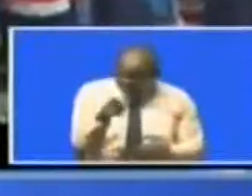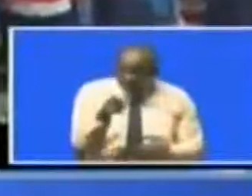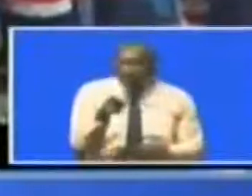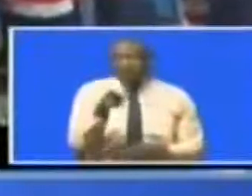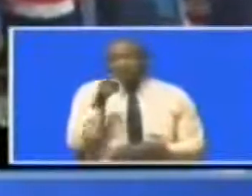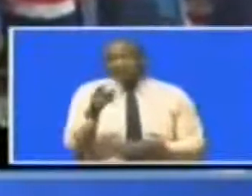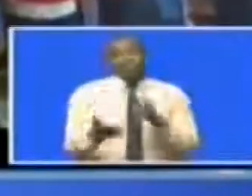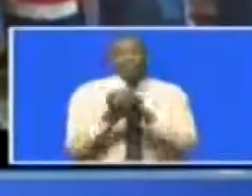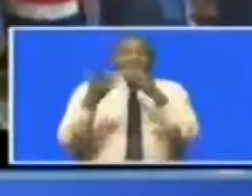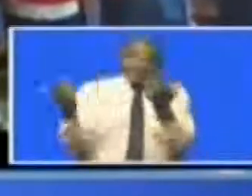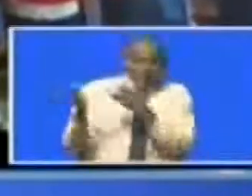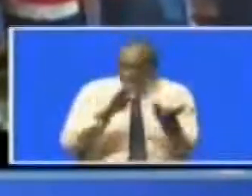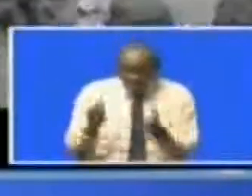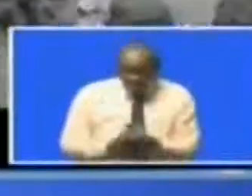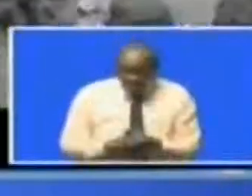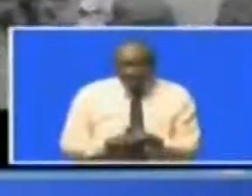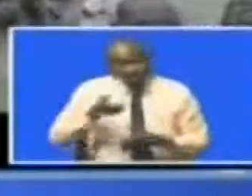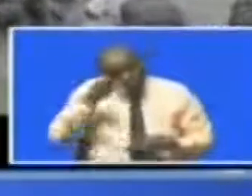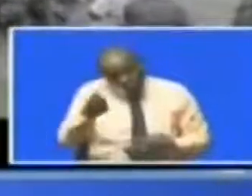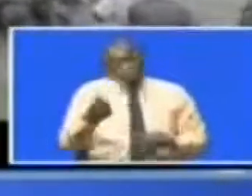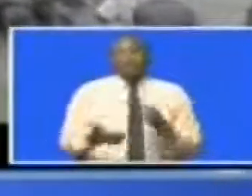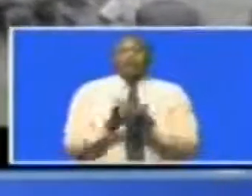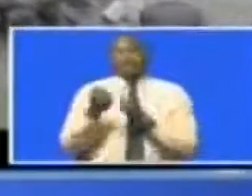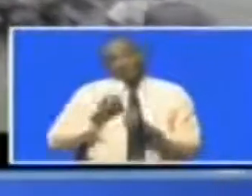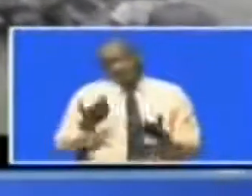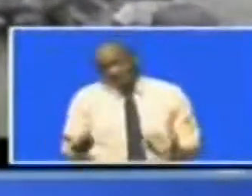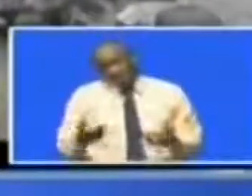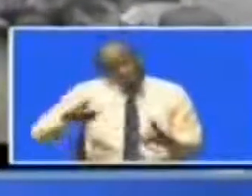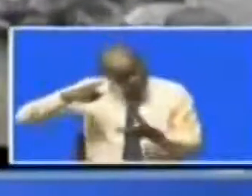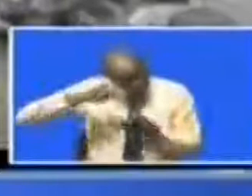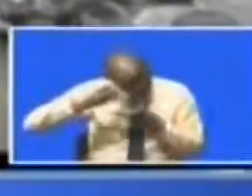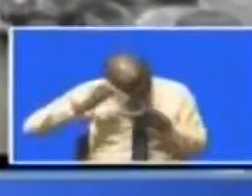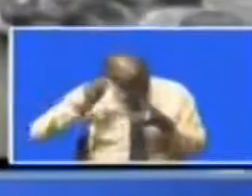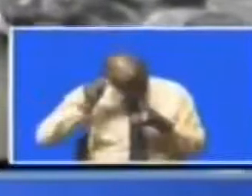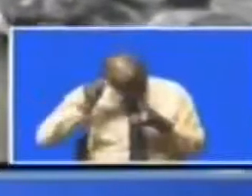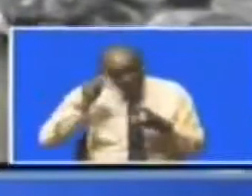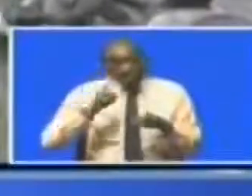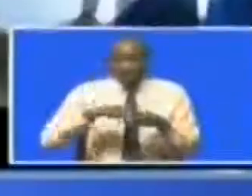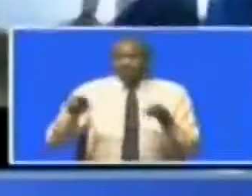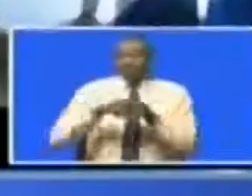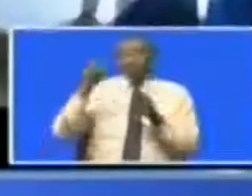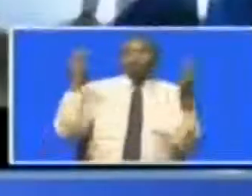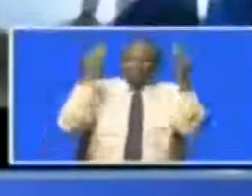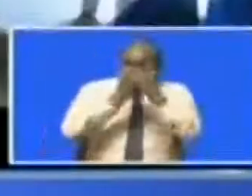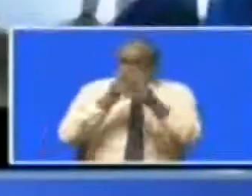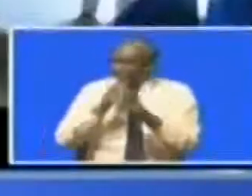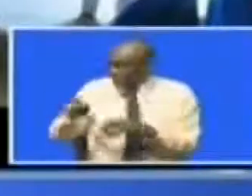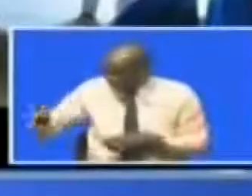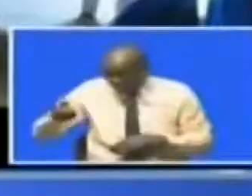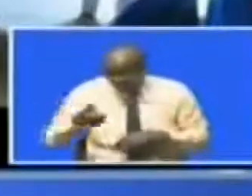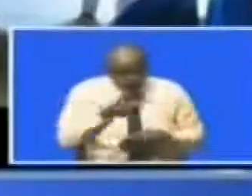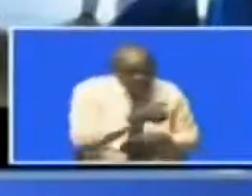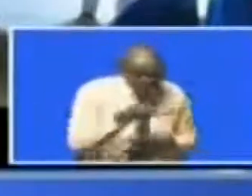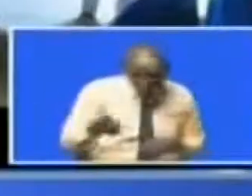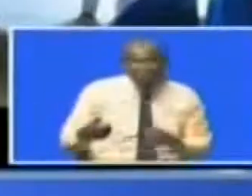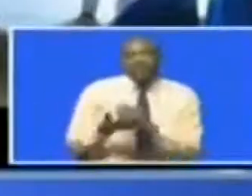kinawafaa hivi na hivi na hivi. Kwanza tochi itasaidia wasichana kusoma. Pia nyinyi itawasaidia usiku kumulika, mifugo yenu iko wapi,